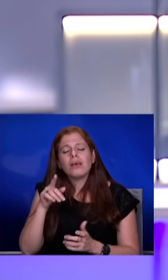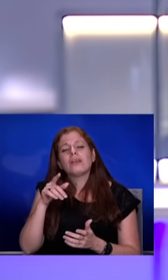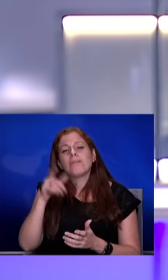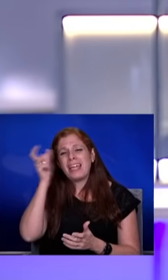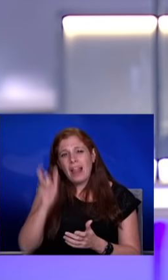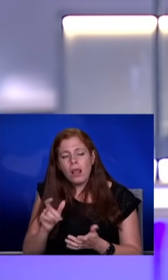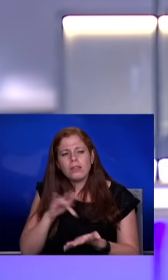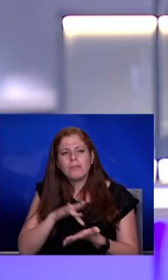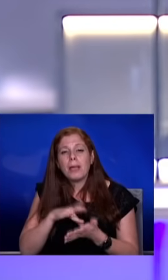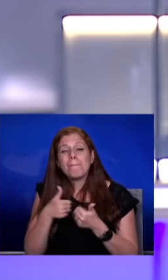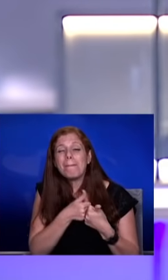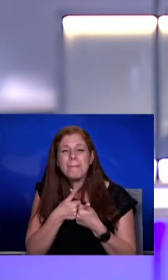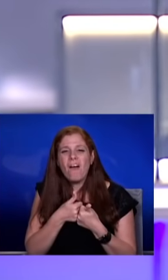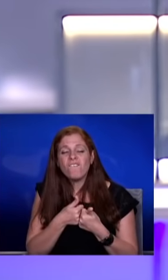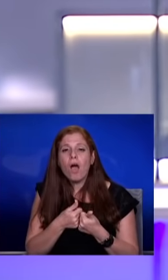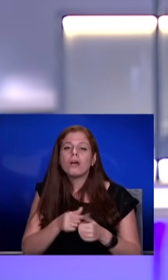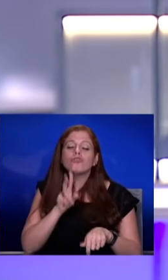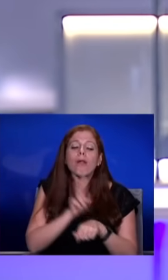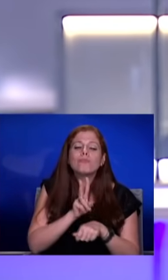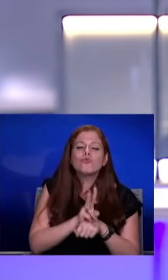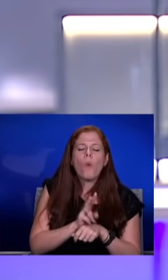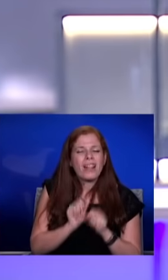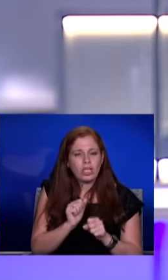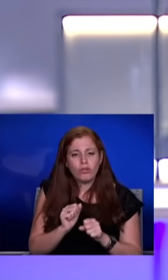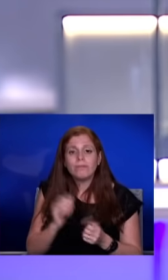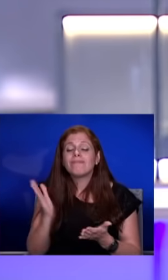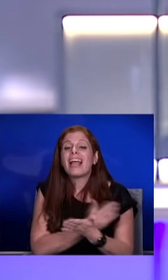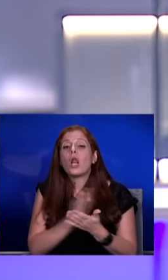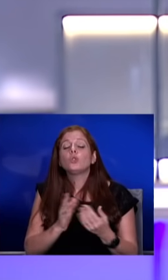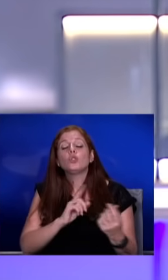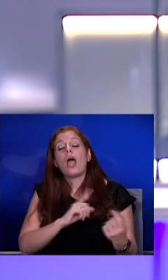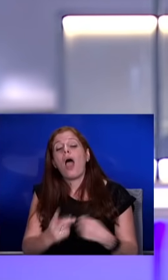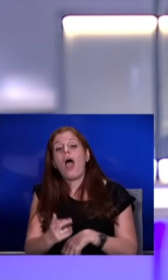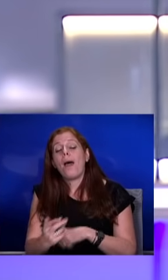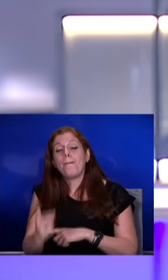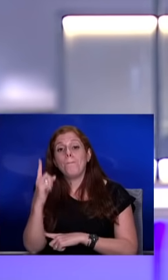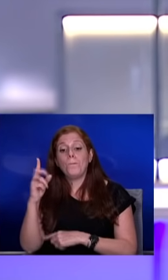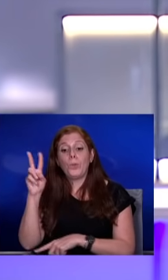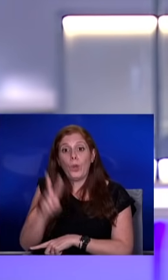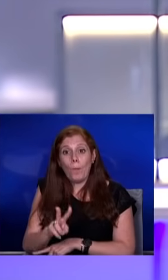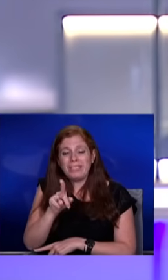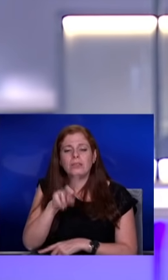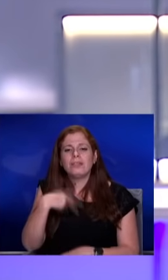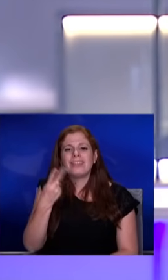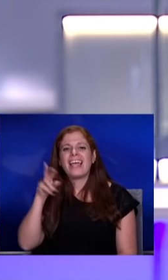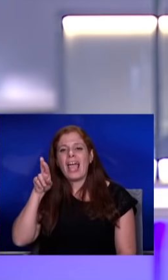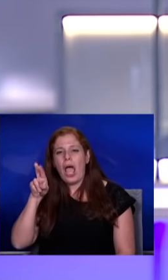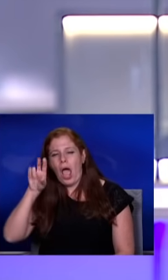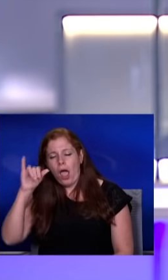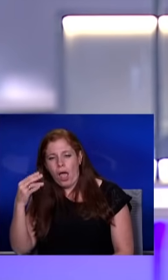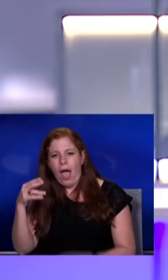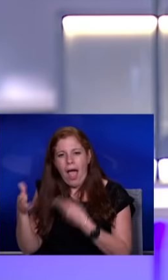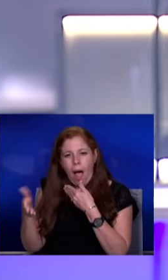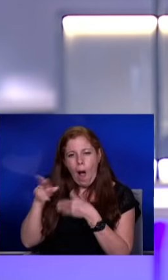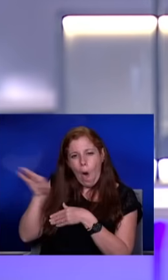מאוד. בית המשפט באיטליה החליט שהאפוטרופסית של איתן תהיה דודתו איה, אחותו של אביו המנוח. ואתמול, סבא